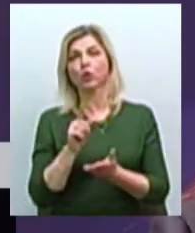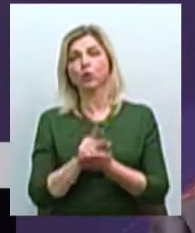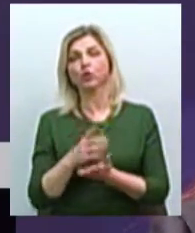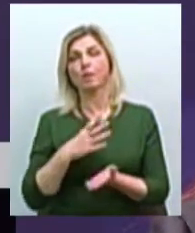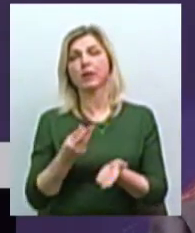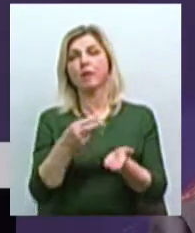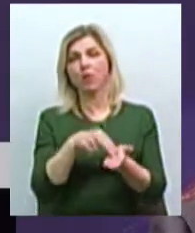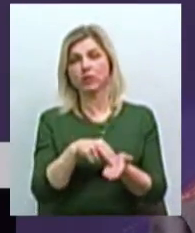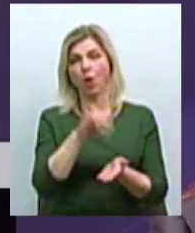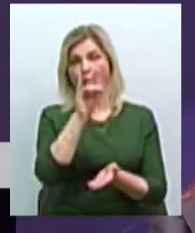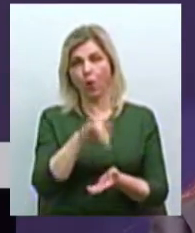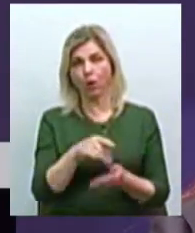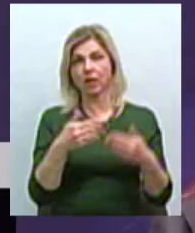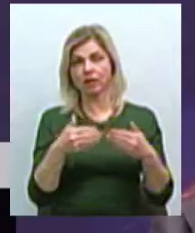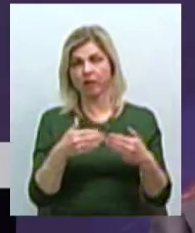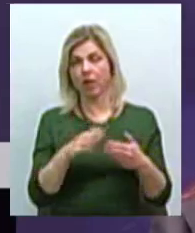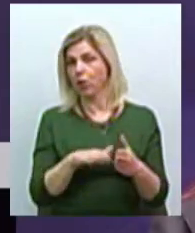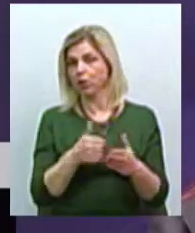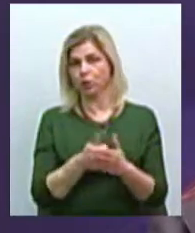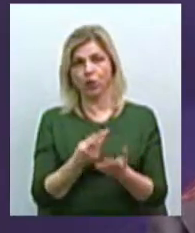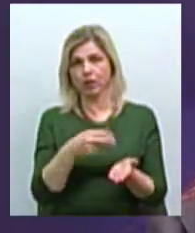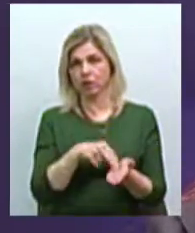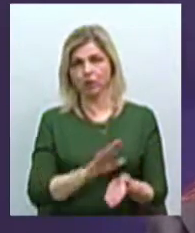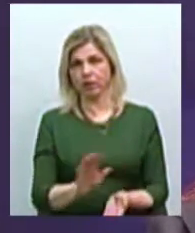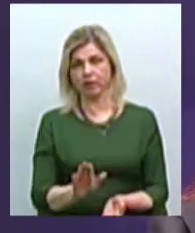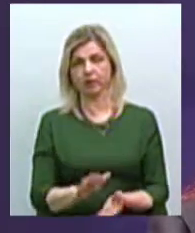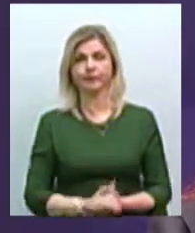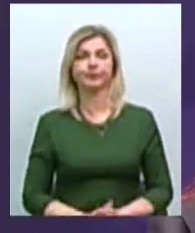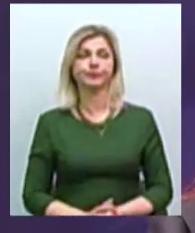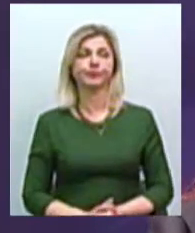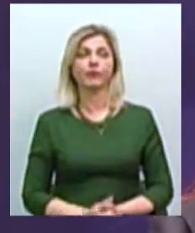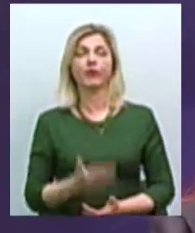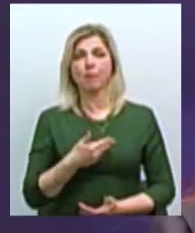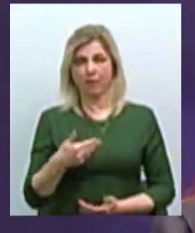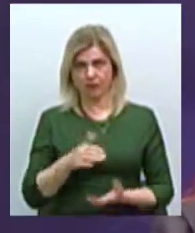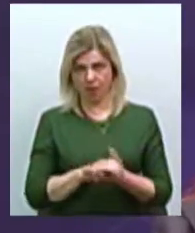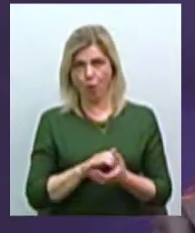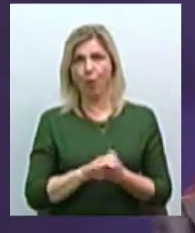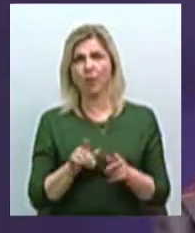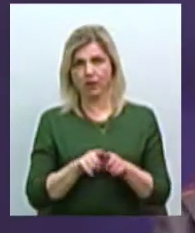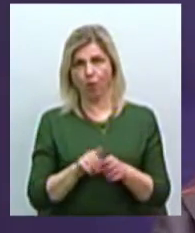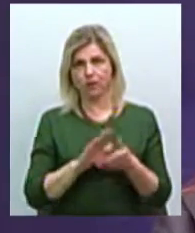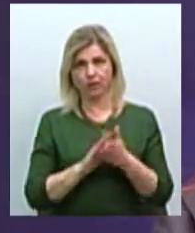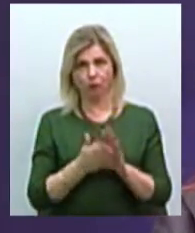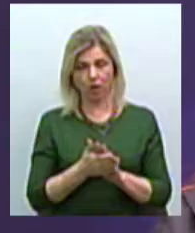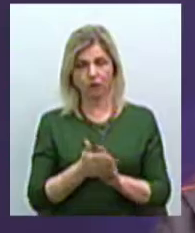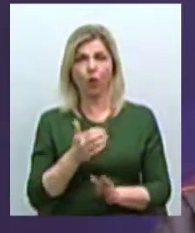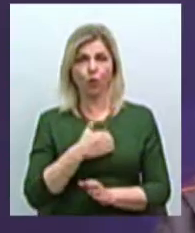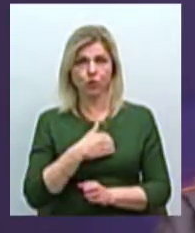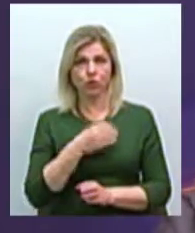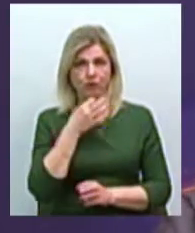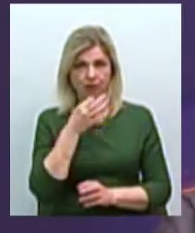ці вікна і двері, але вони досі там не стоять? Дякую за запитання. Ми знайомі були з цією ситуацією, і хочу вам сказати,